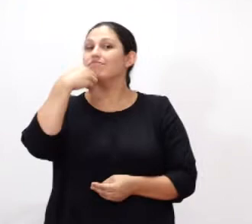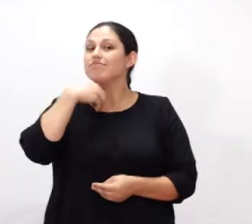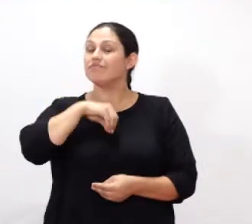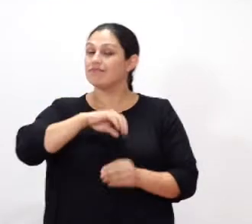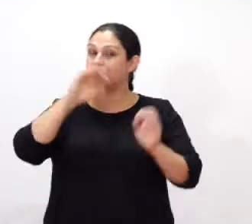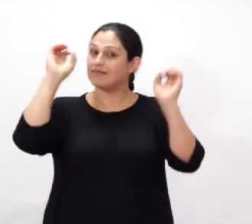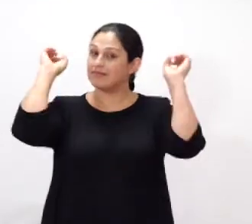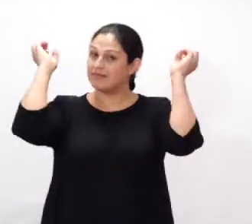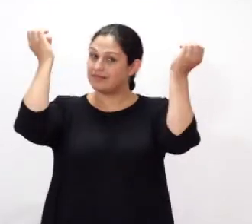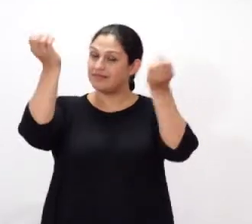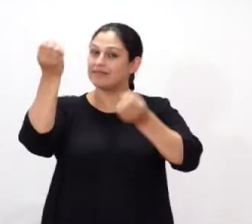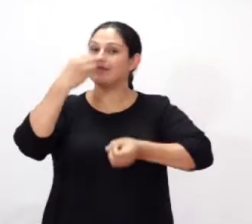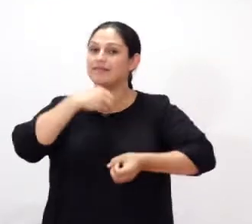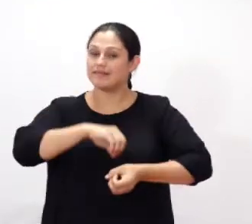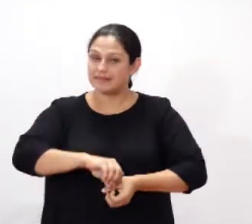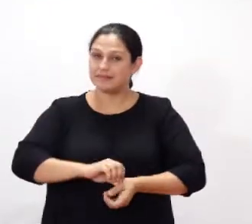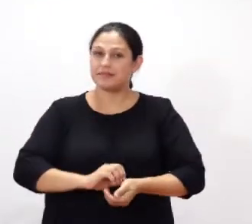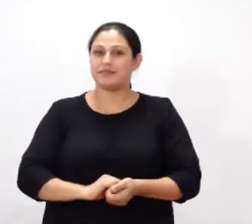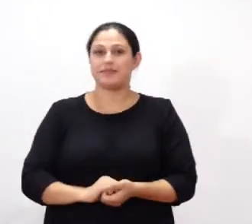خوش